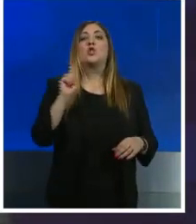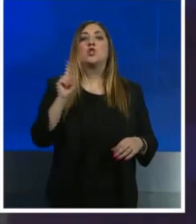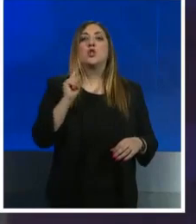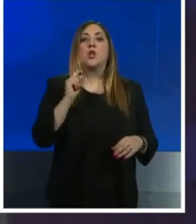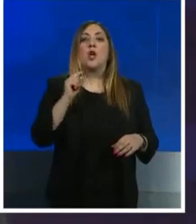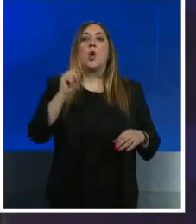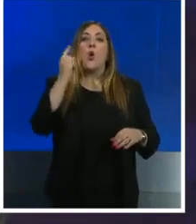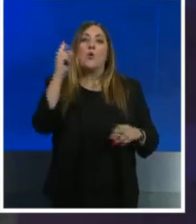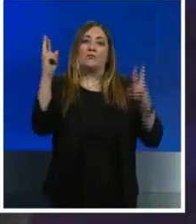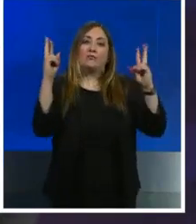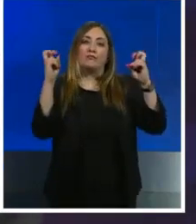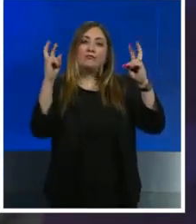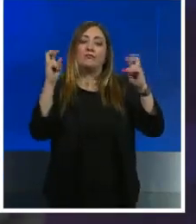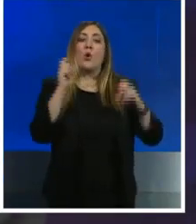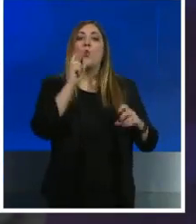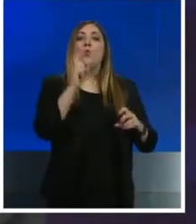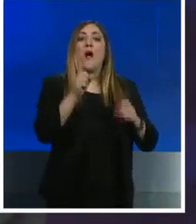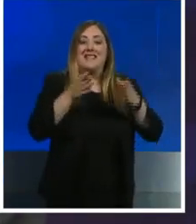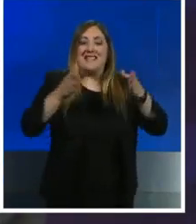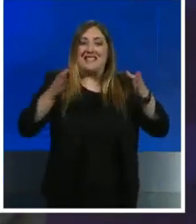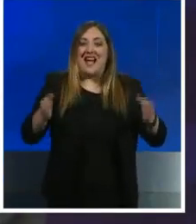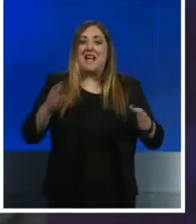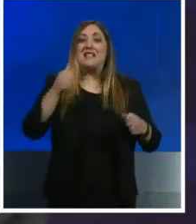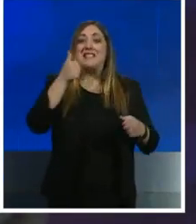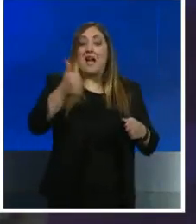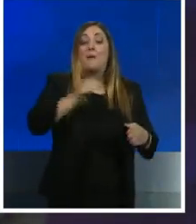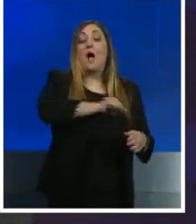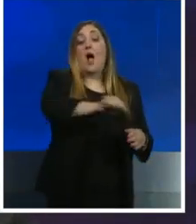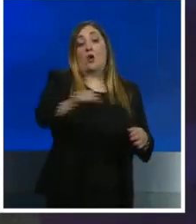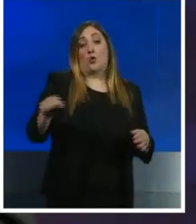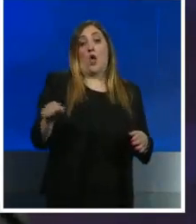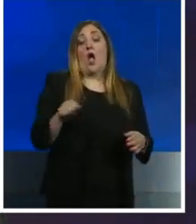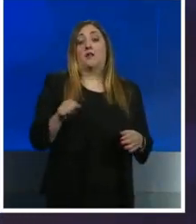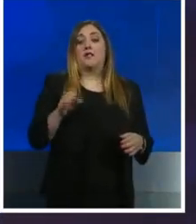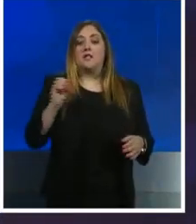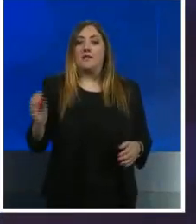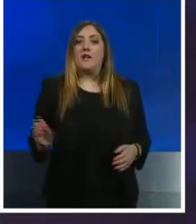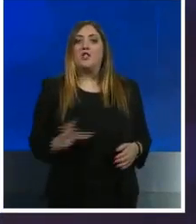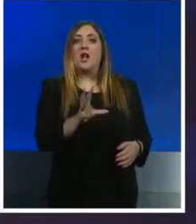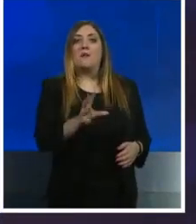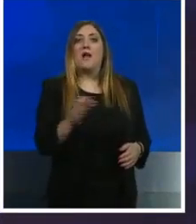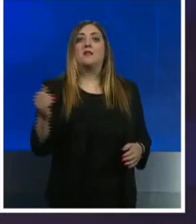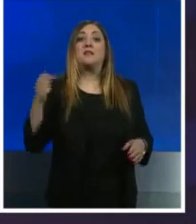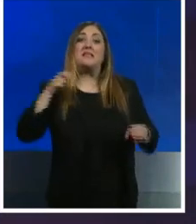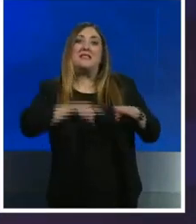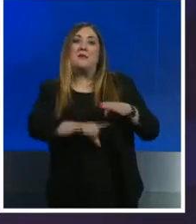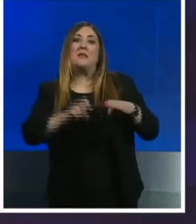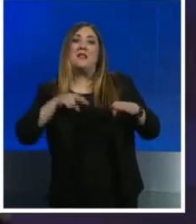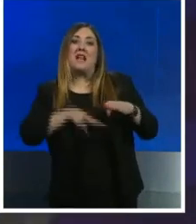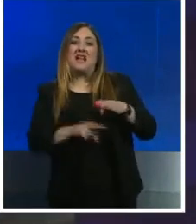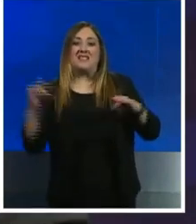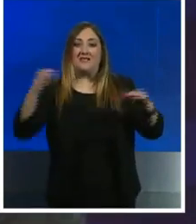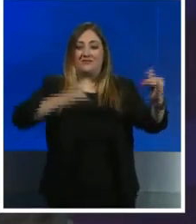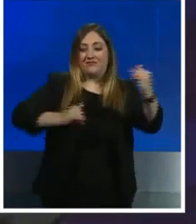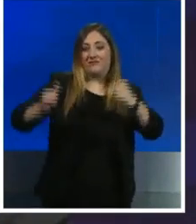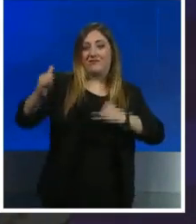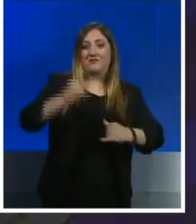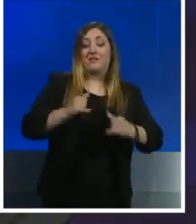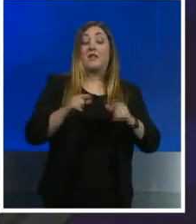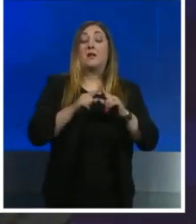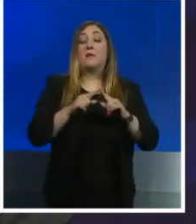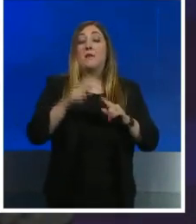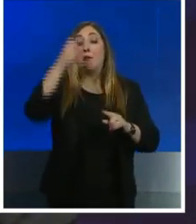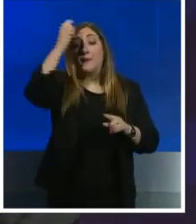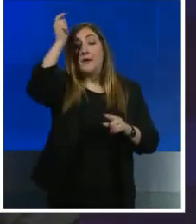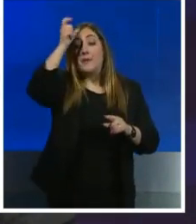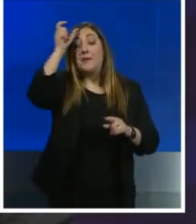all u speċjalment bl-immigrazzjoni immidejh marbutin għax